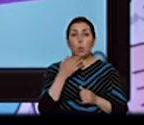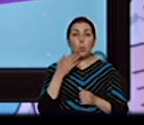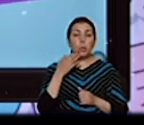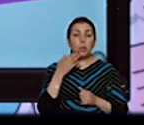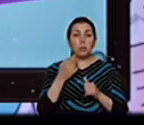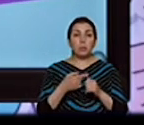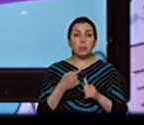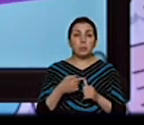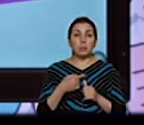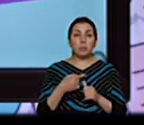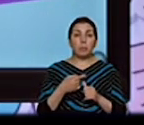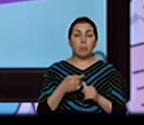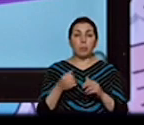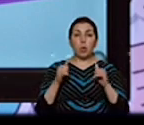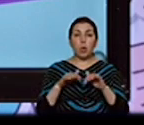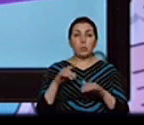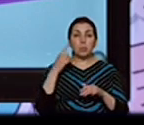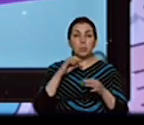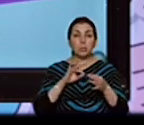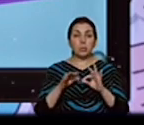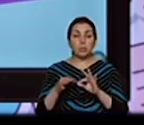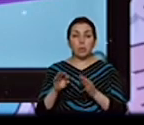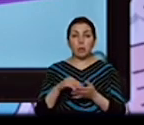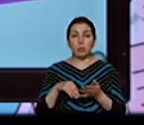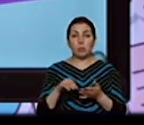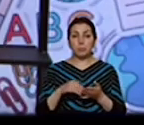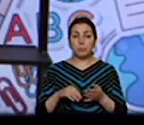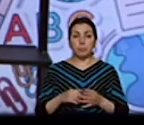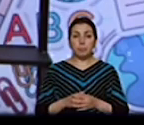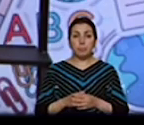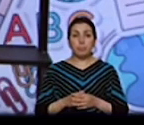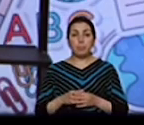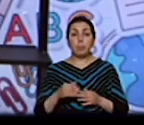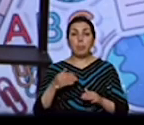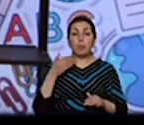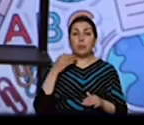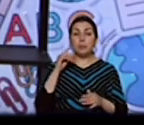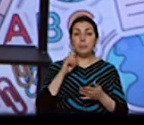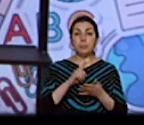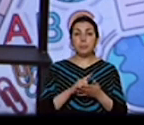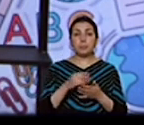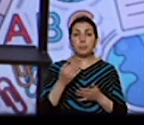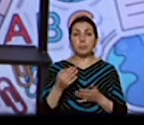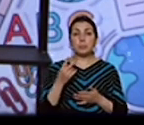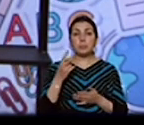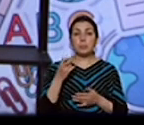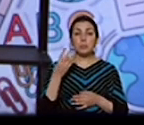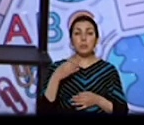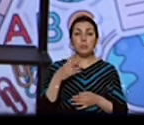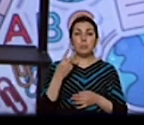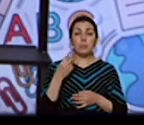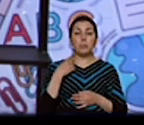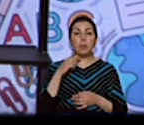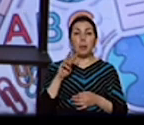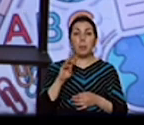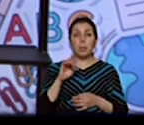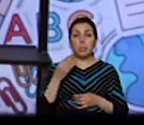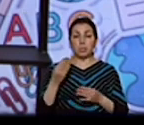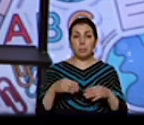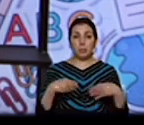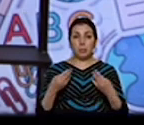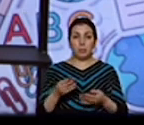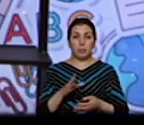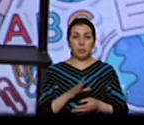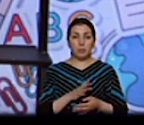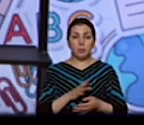ko'plikdagi otlarni hosil qilish mavzusini takrorlaymiz. O'tgan darsda sizga 242-chi mashq berilgan